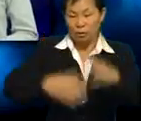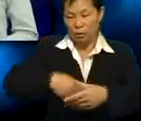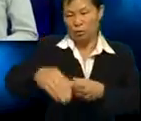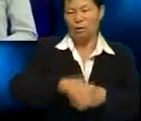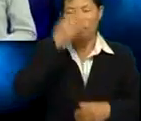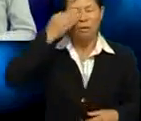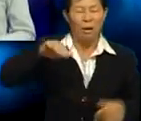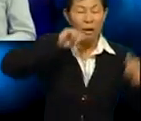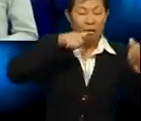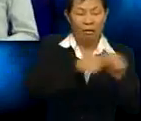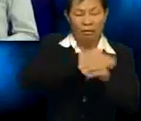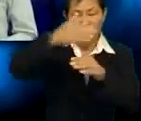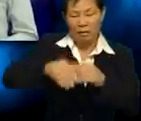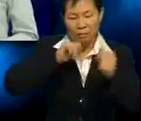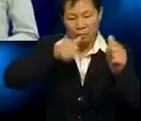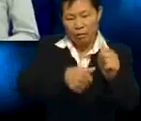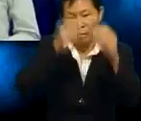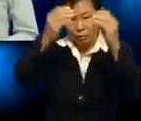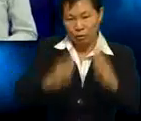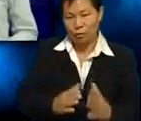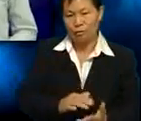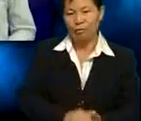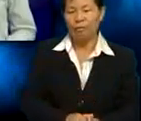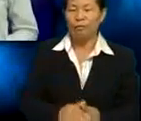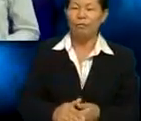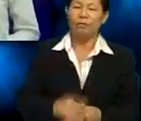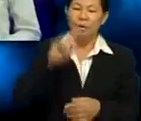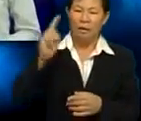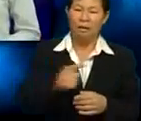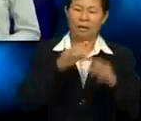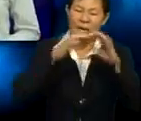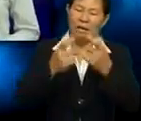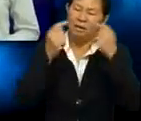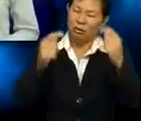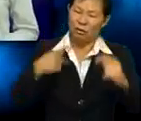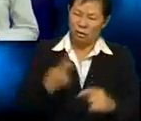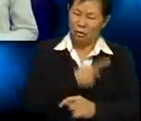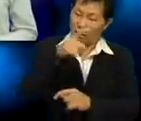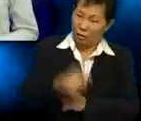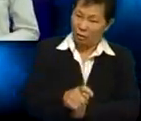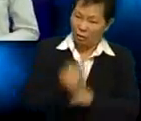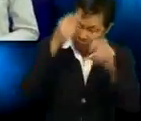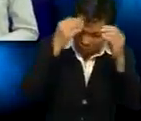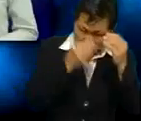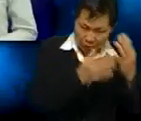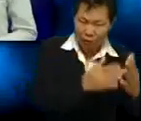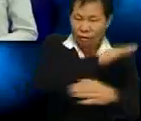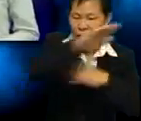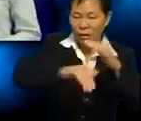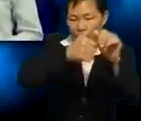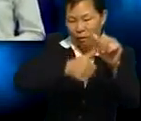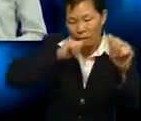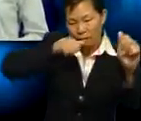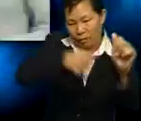mempedulikan arahan yang telah diberikan oleh gurunya. Walaupun hanya kelas tuisyen, kita seharusnya mematuhi setiap arahan yang